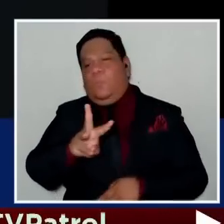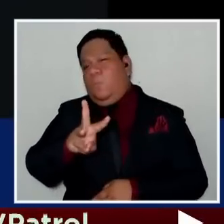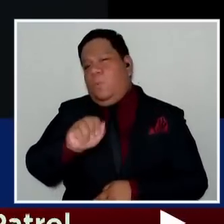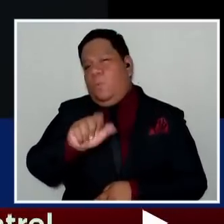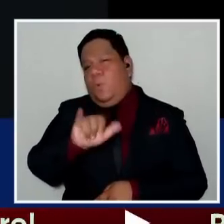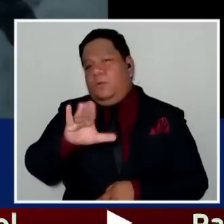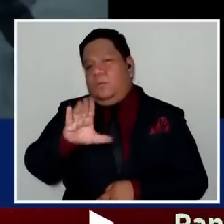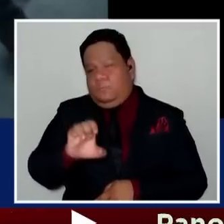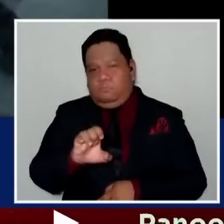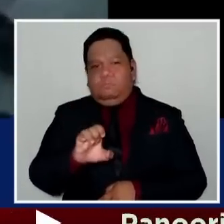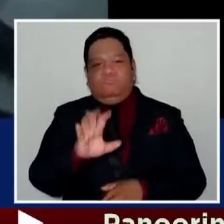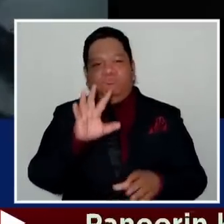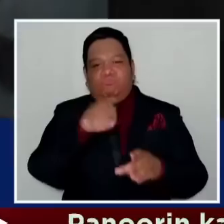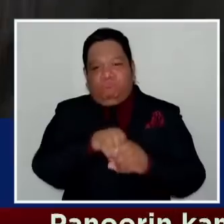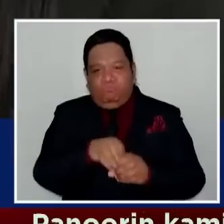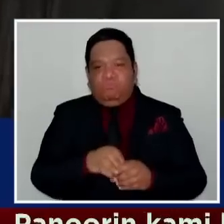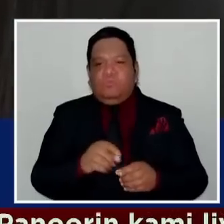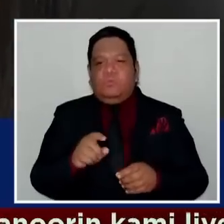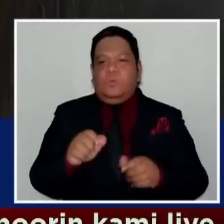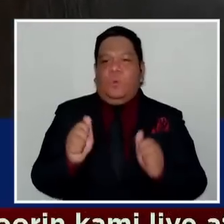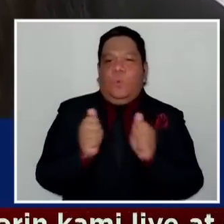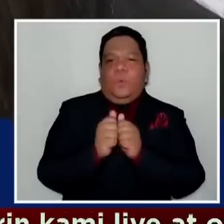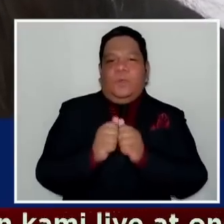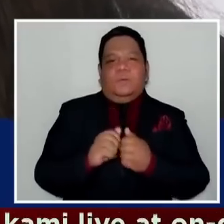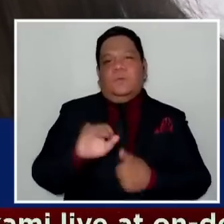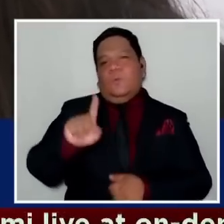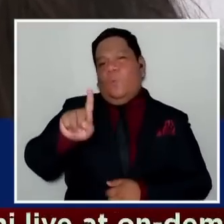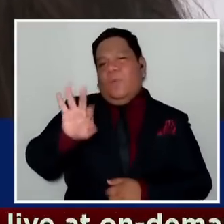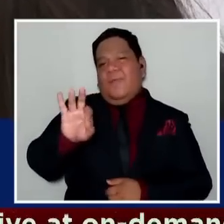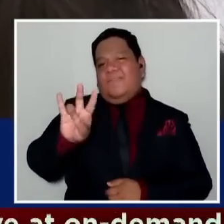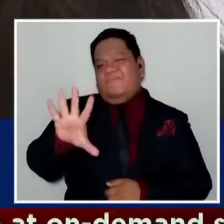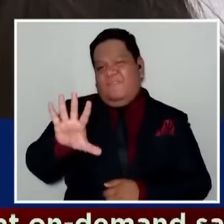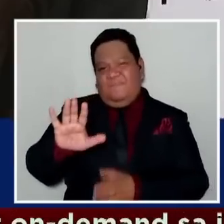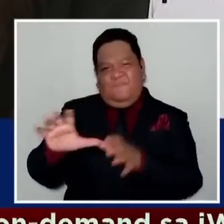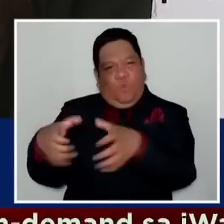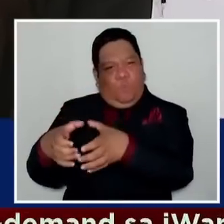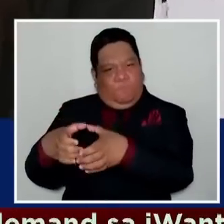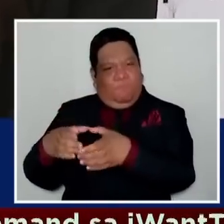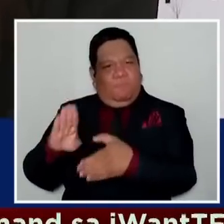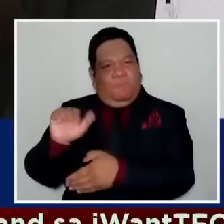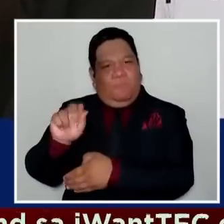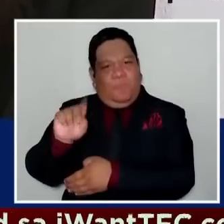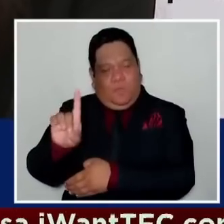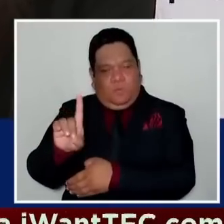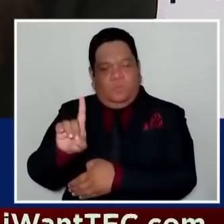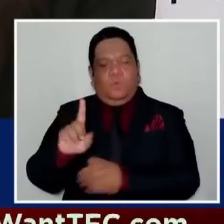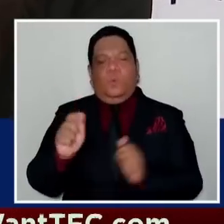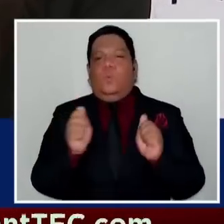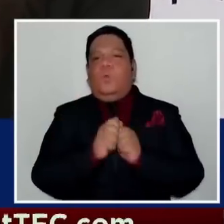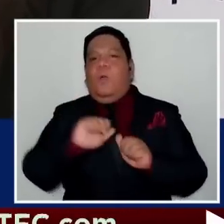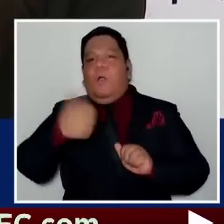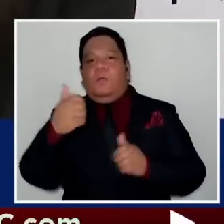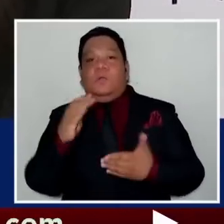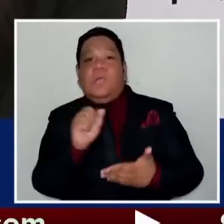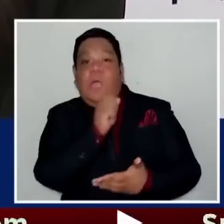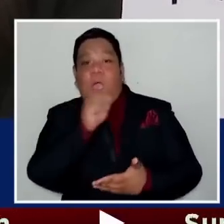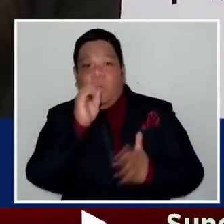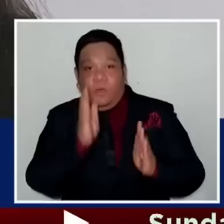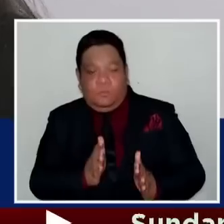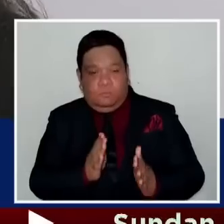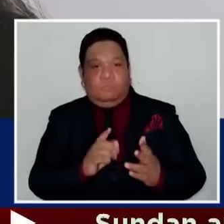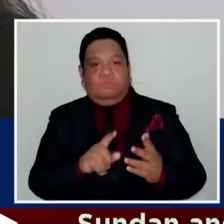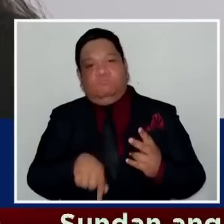ang bandang The 1975. Inspirado si Wallace ng mga kasabayan niyang singers, gaya ng Pinoy singer na si Biba